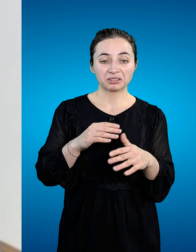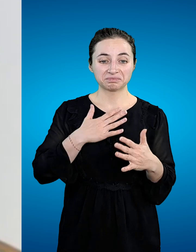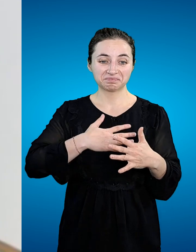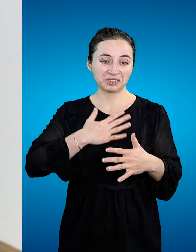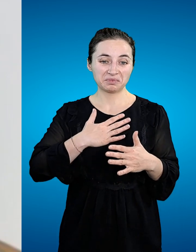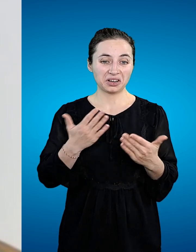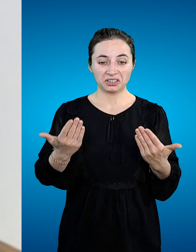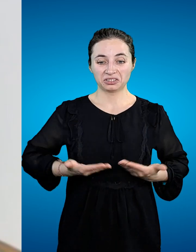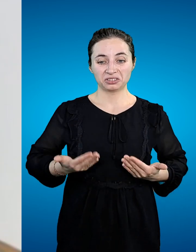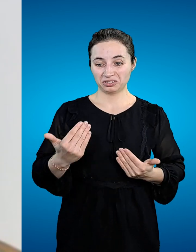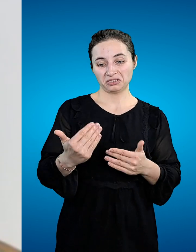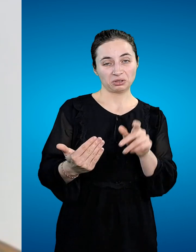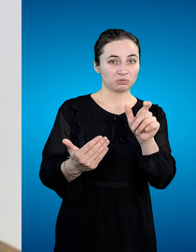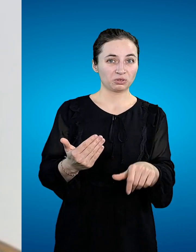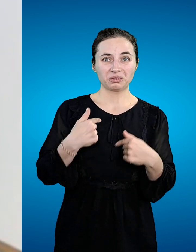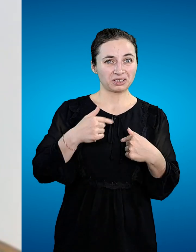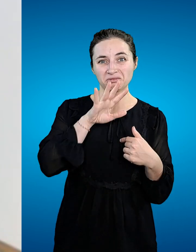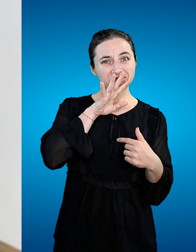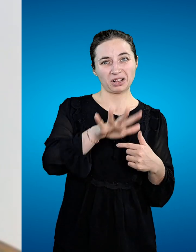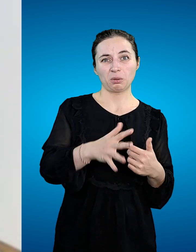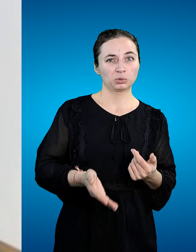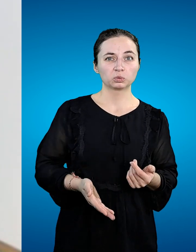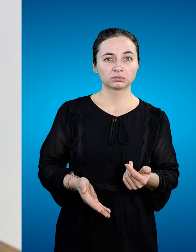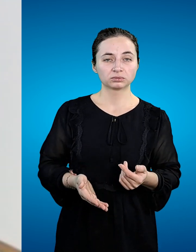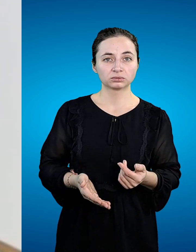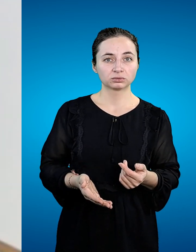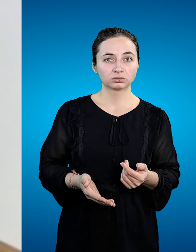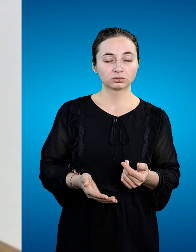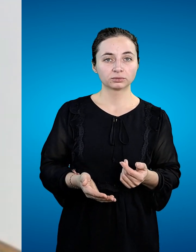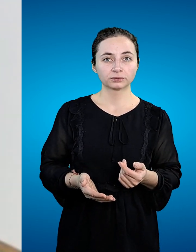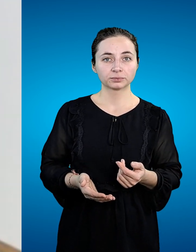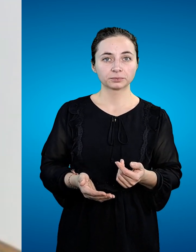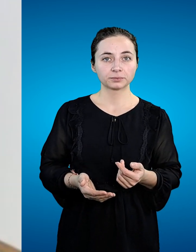очень приятно жить с этим человеком. Все, я его не люблю.